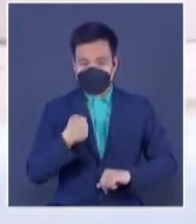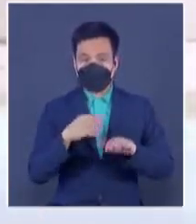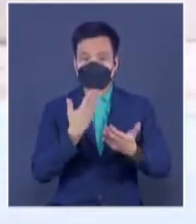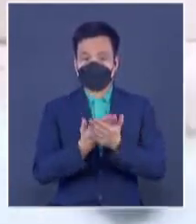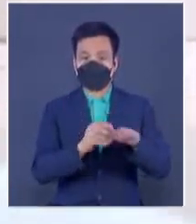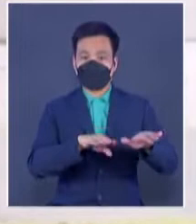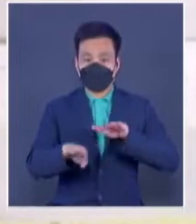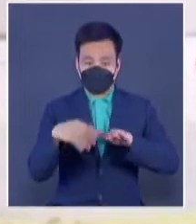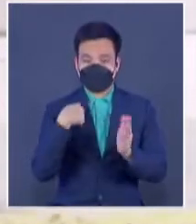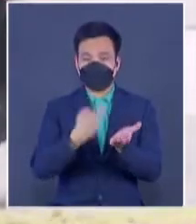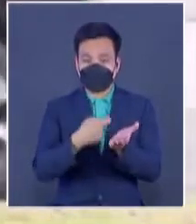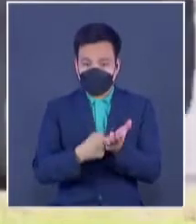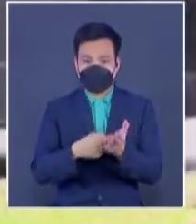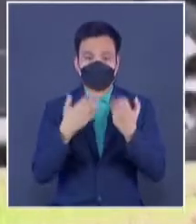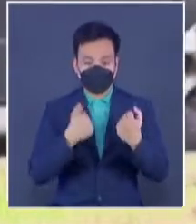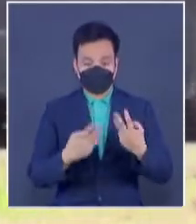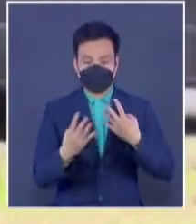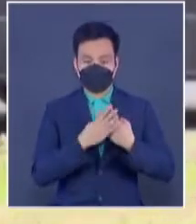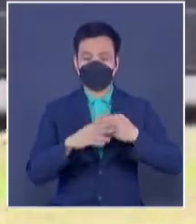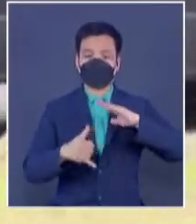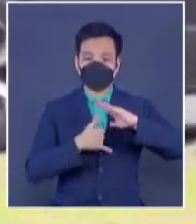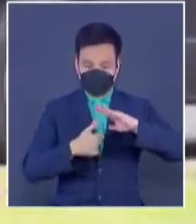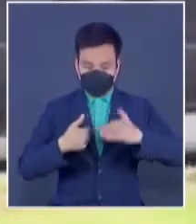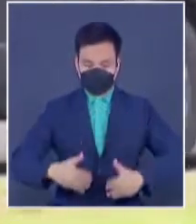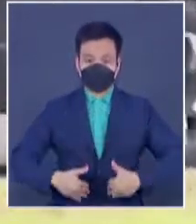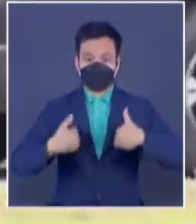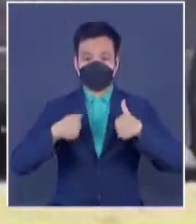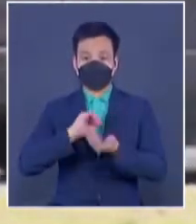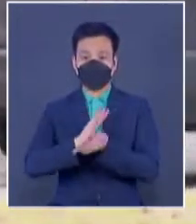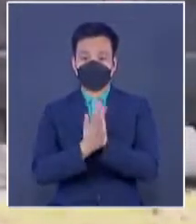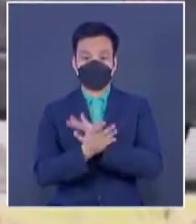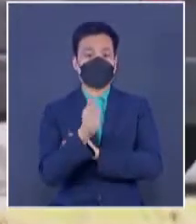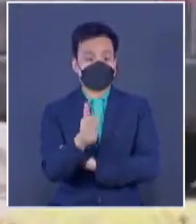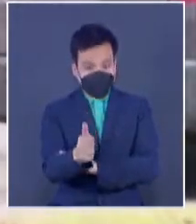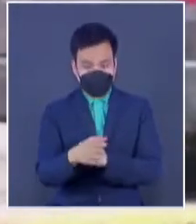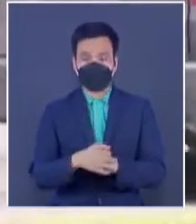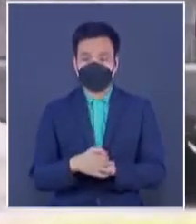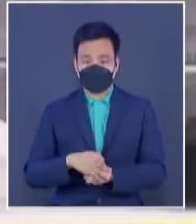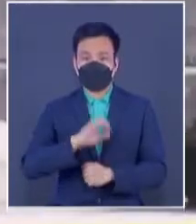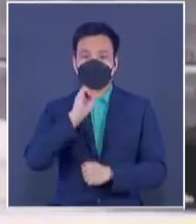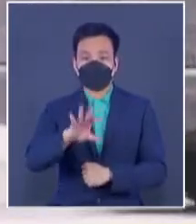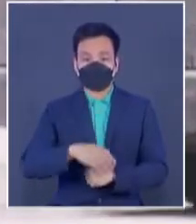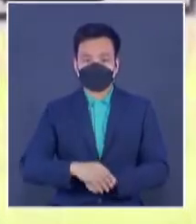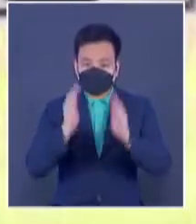โจ้ตอนนี้อยู่ในเรือนจำก็ปรับตัวได้แล้วนะครับแล้วก็ยังยืนยันว่ากระทำโดยที่ไม่ได้เจตนาครับ